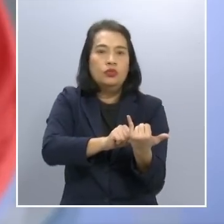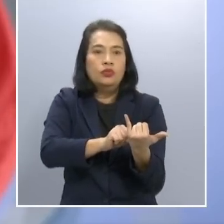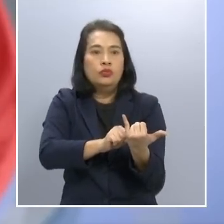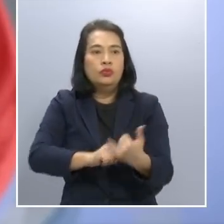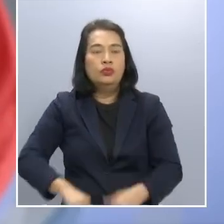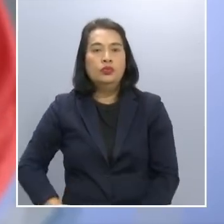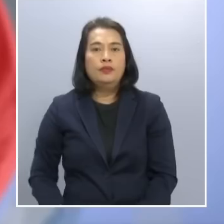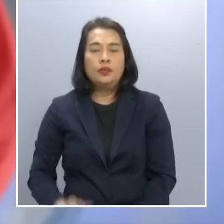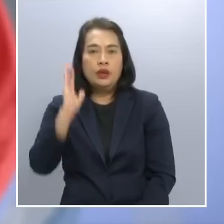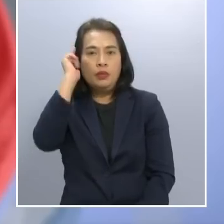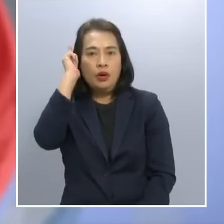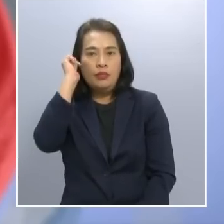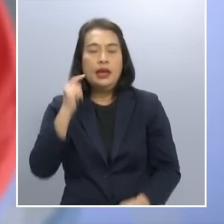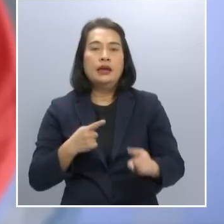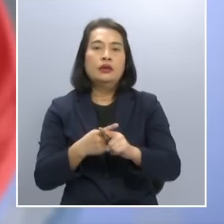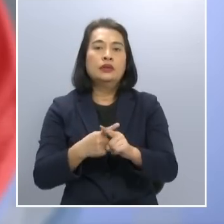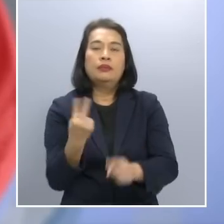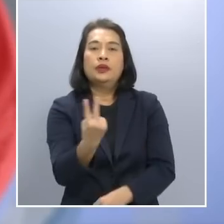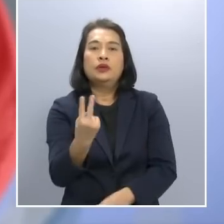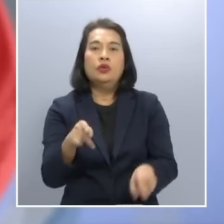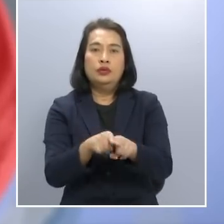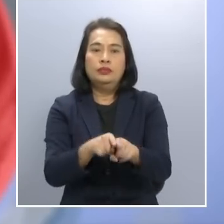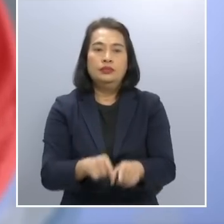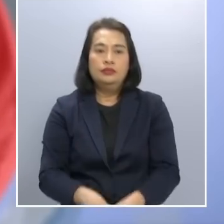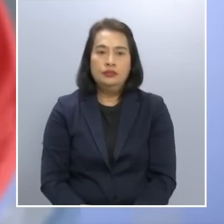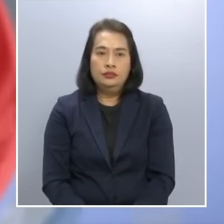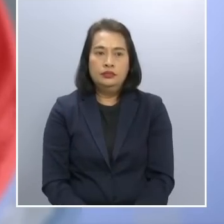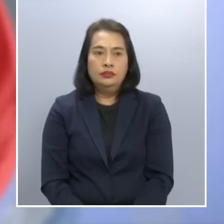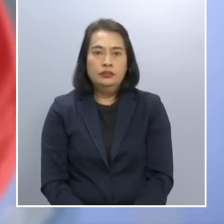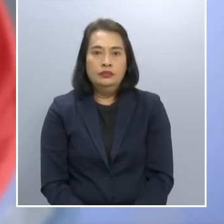พ่อกับแม่เองก็ได้รับบาดเจ็บนะคะ เนี่ยฮะ